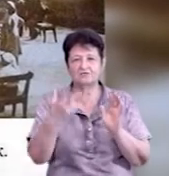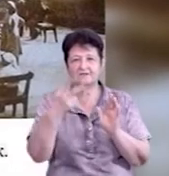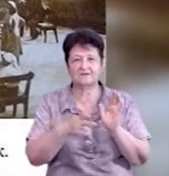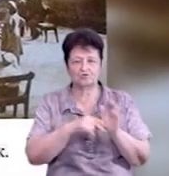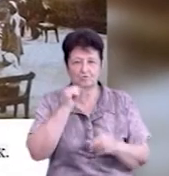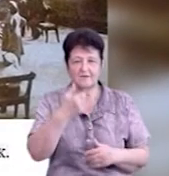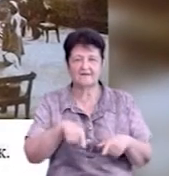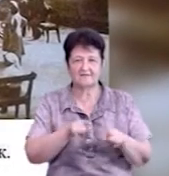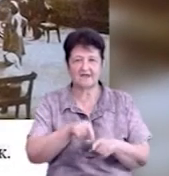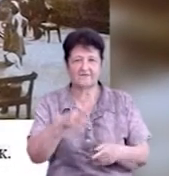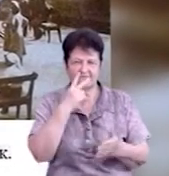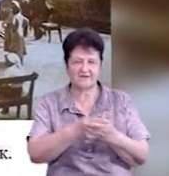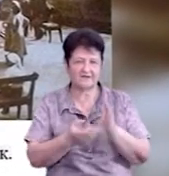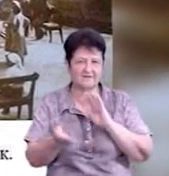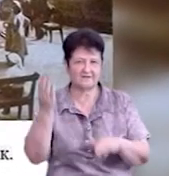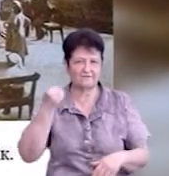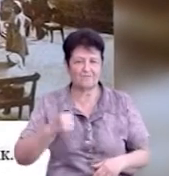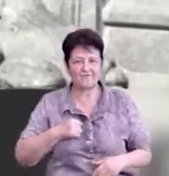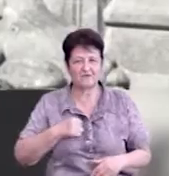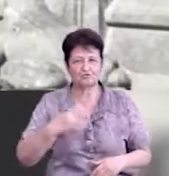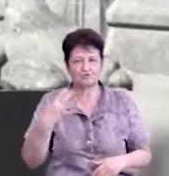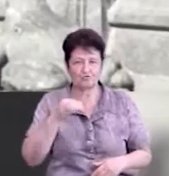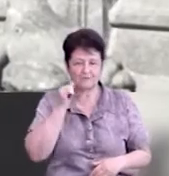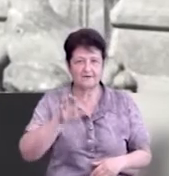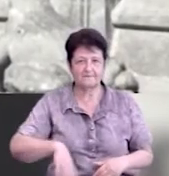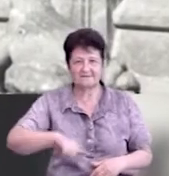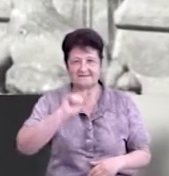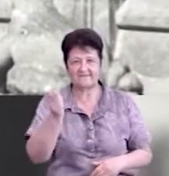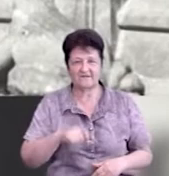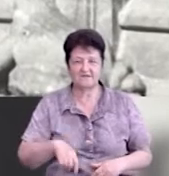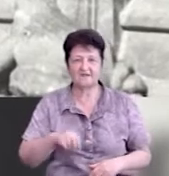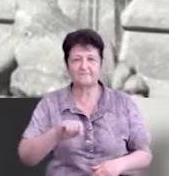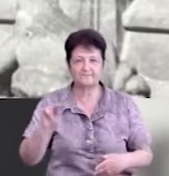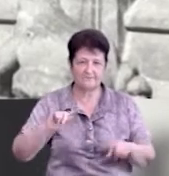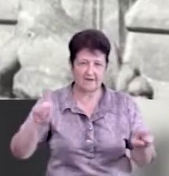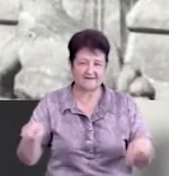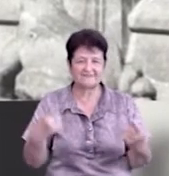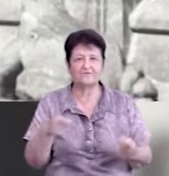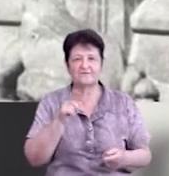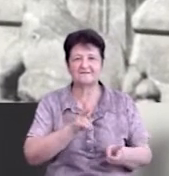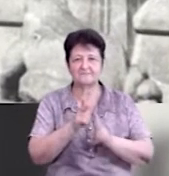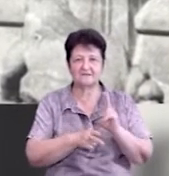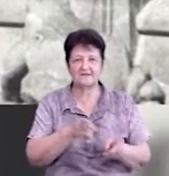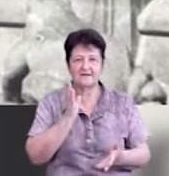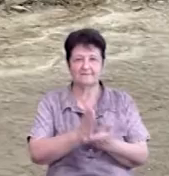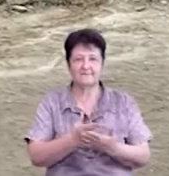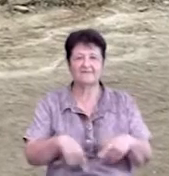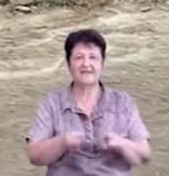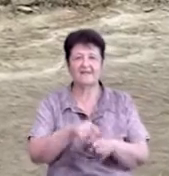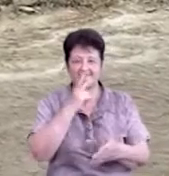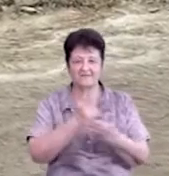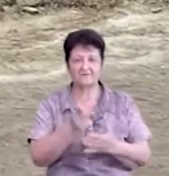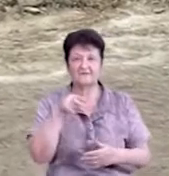році. Так він виглядав у довоєнному 40-му. Після війни фонтан відреставрували. Він змінився і мав такий вигляд.